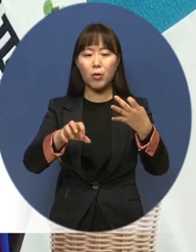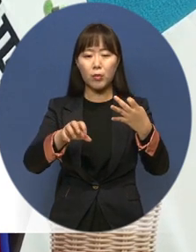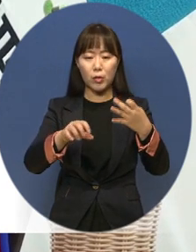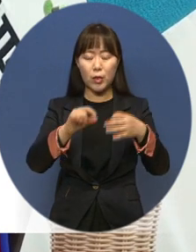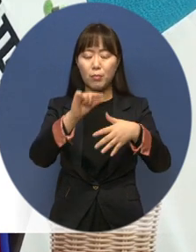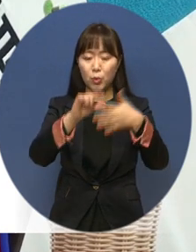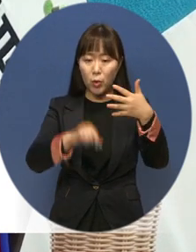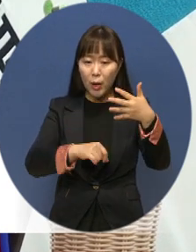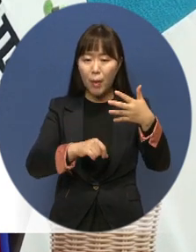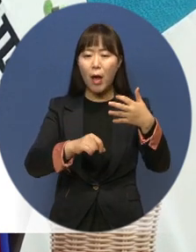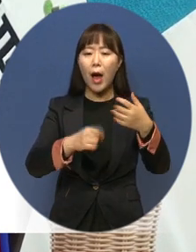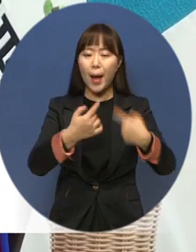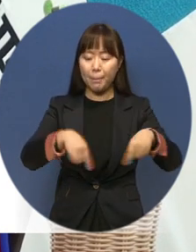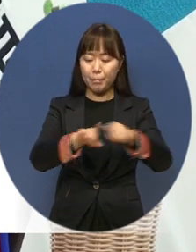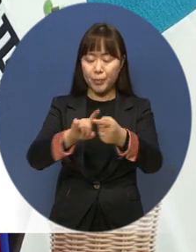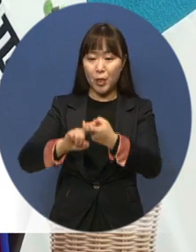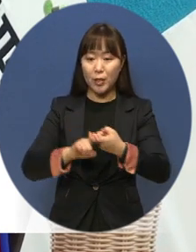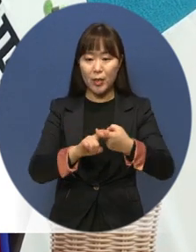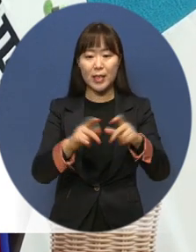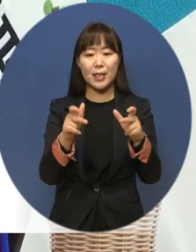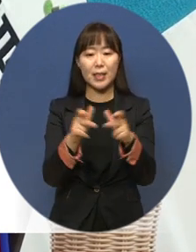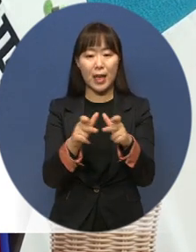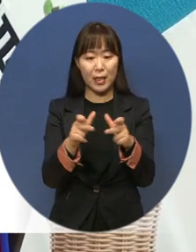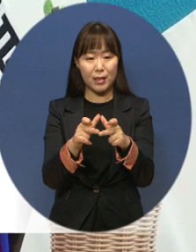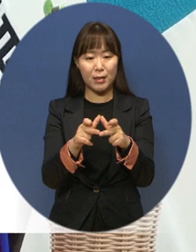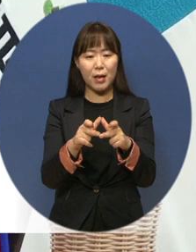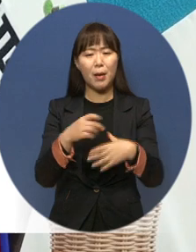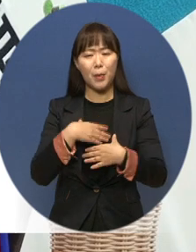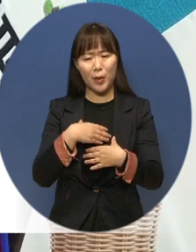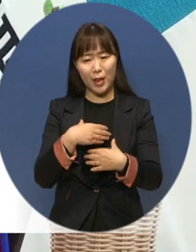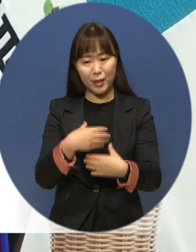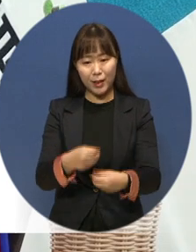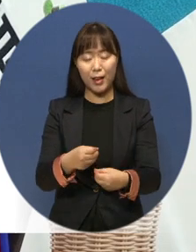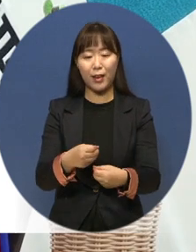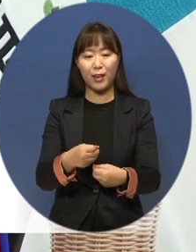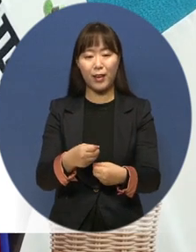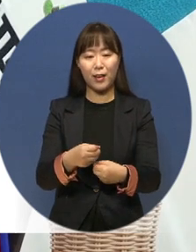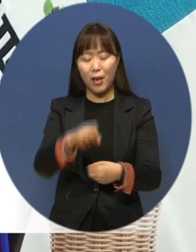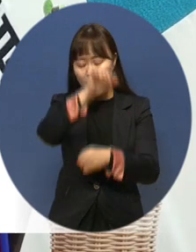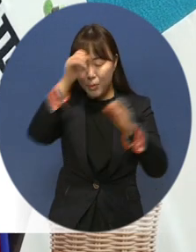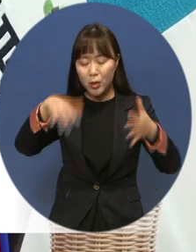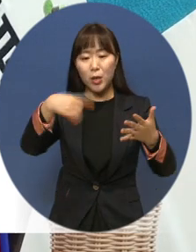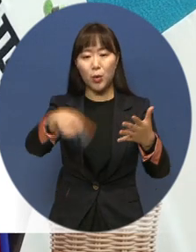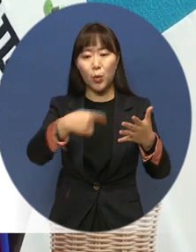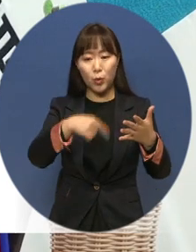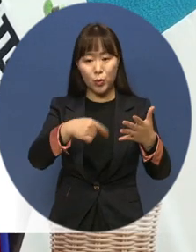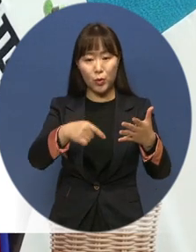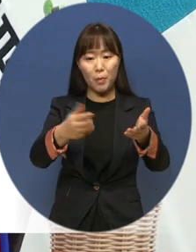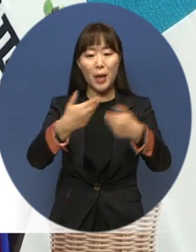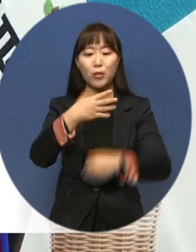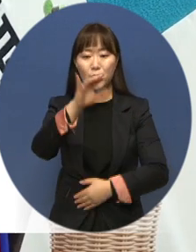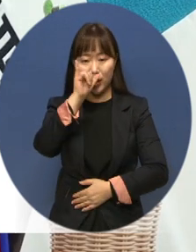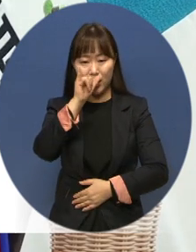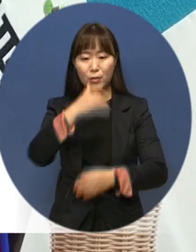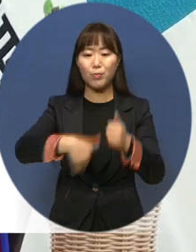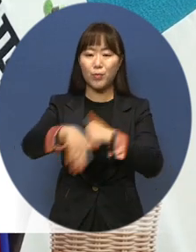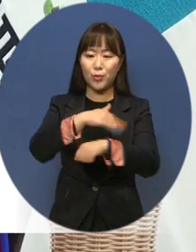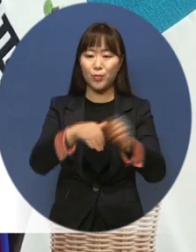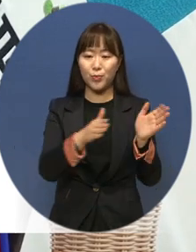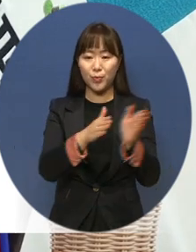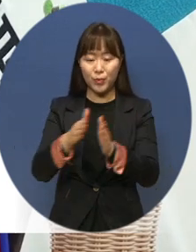프로그램에 같이 연계해서 장애인들이 편안하게 평생교육을 받을 수 있는 그러한